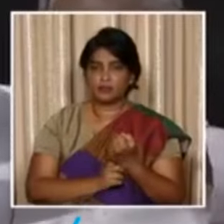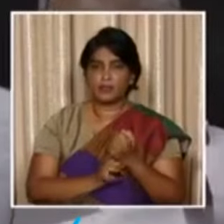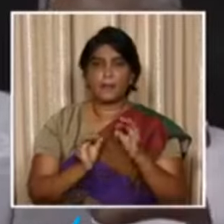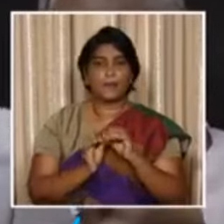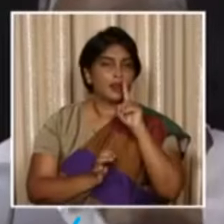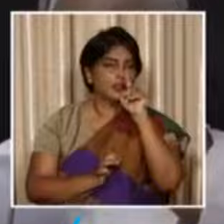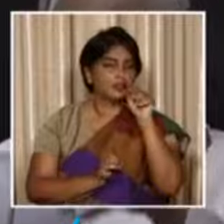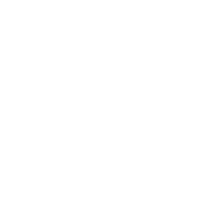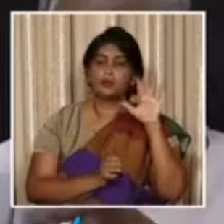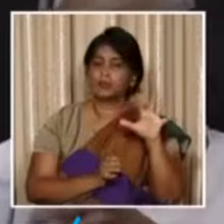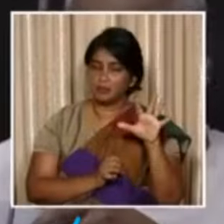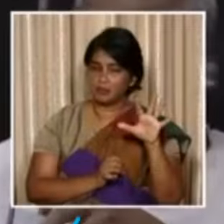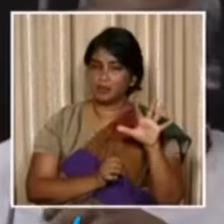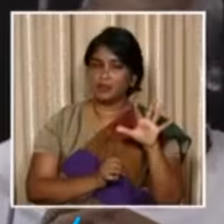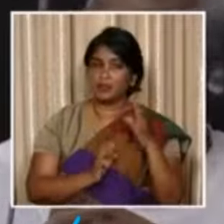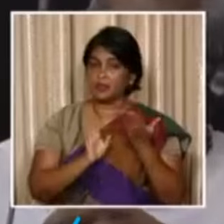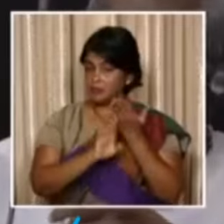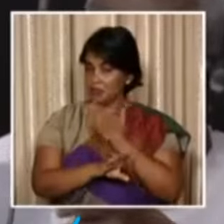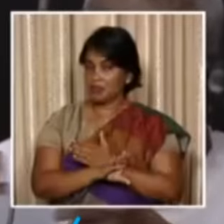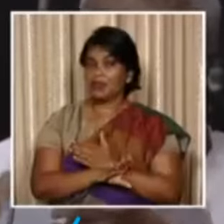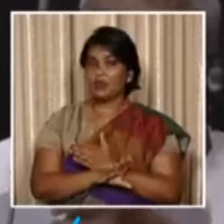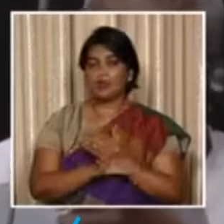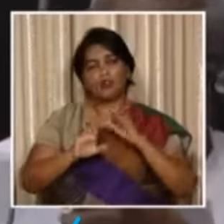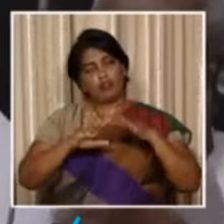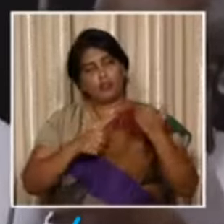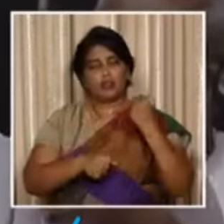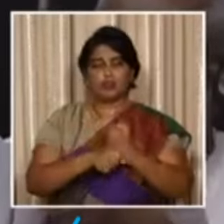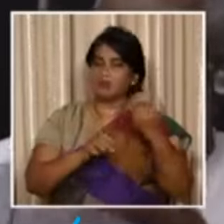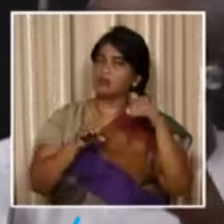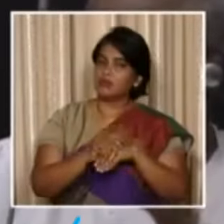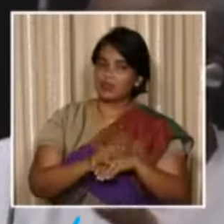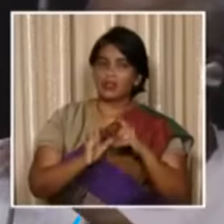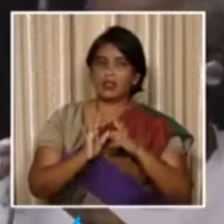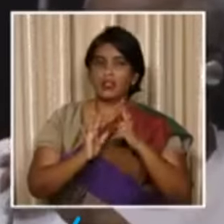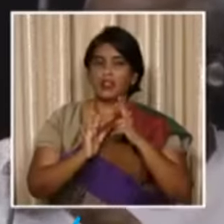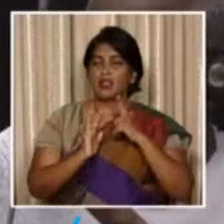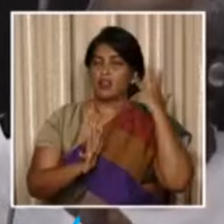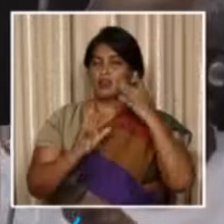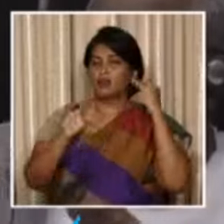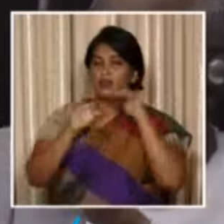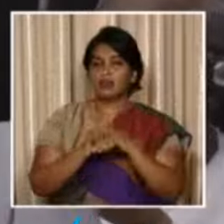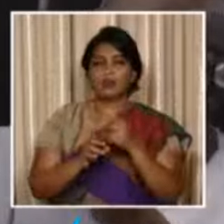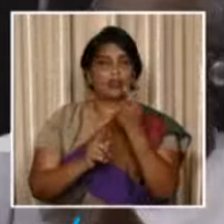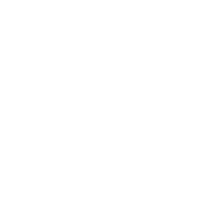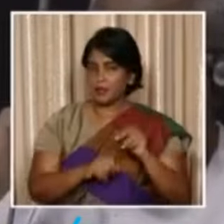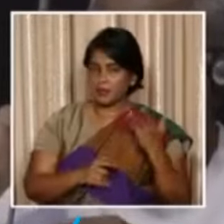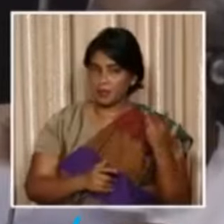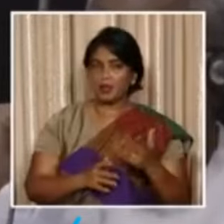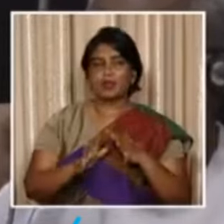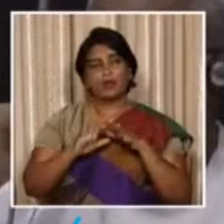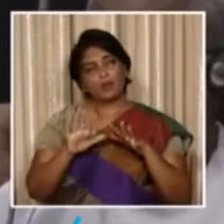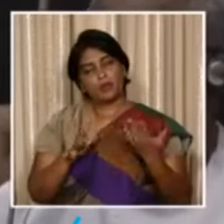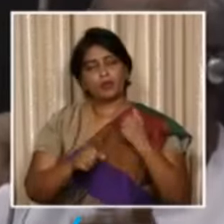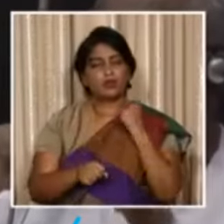බිලියන 1.5 ඊට ඉස්සෙල්ලා කවුරු ආණ්ඩු කරලා ජාත්‍යන්තර වෙළඳ පොල්ට ගියත් සතයක්වත් ගන්න බෑ. ඕන